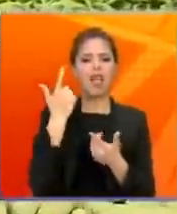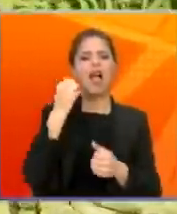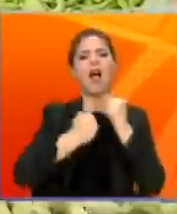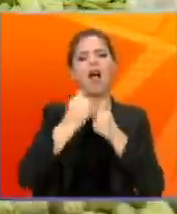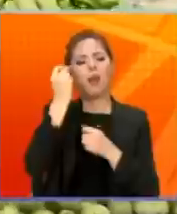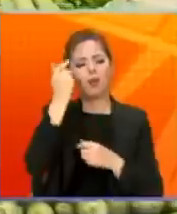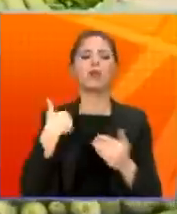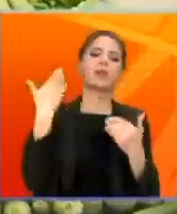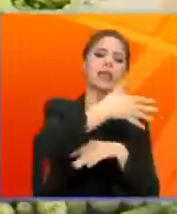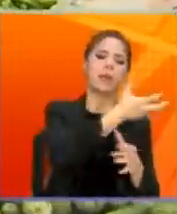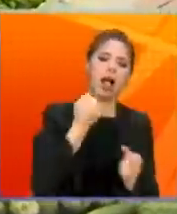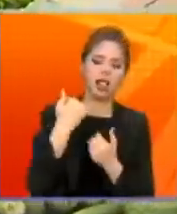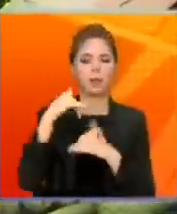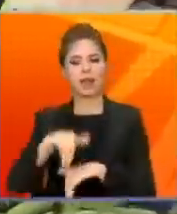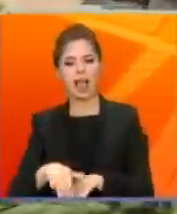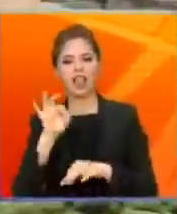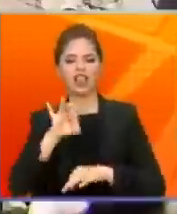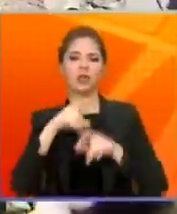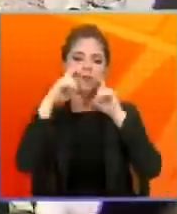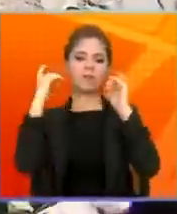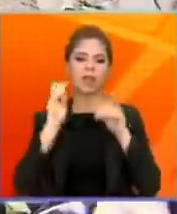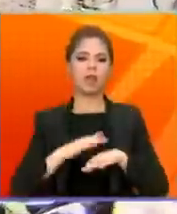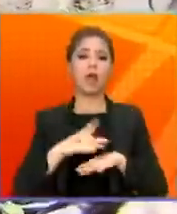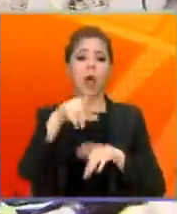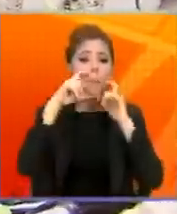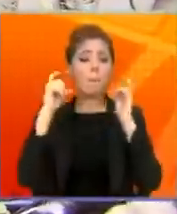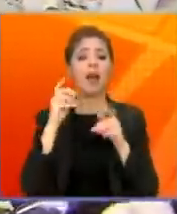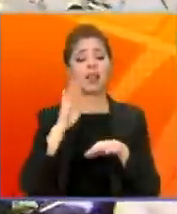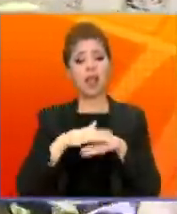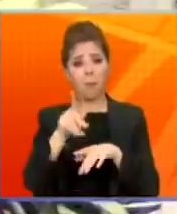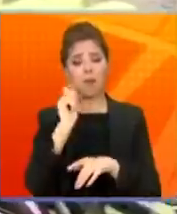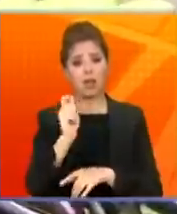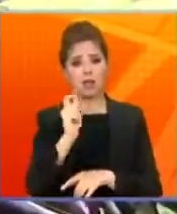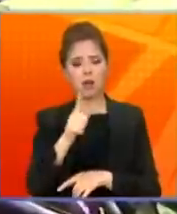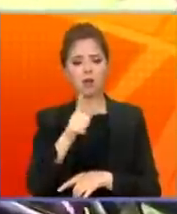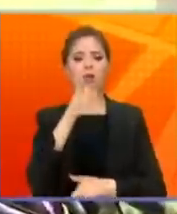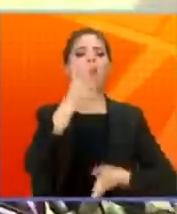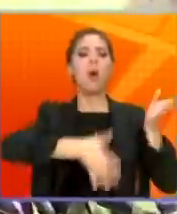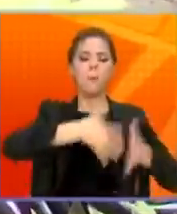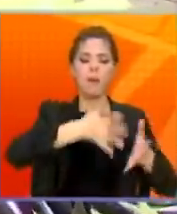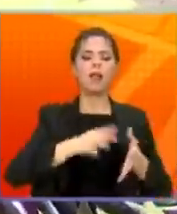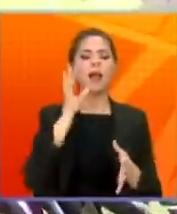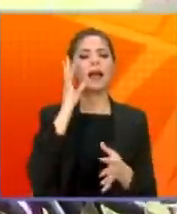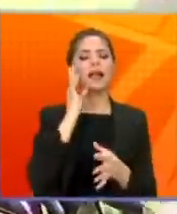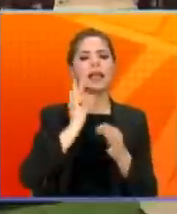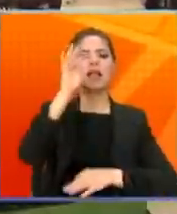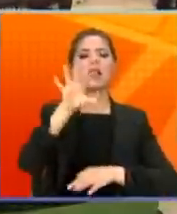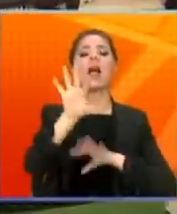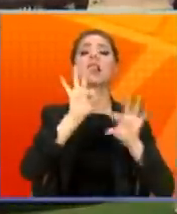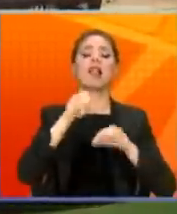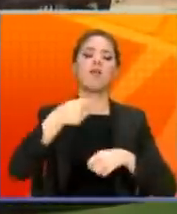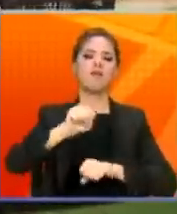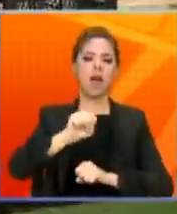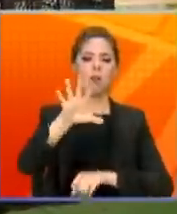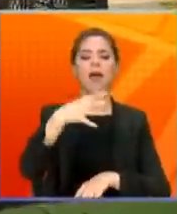arabada unuttum gittim aldım geldim Şimdi taktım zaten Maske takmak zorunlu Bir de pazardan insanlar seçmiyor siz